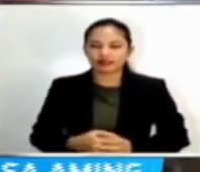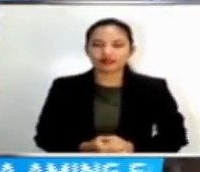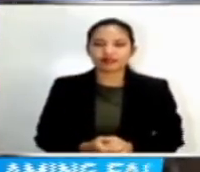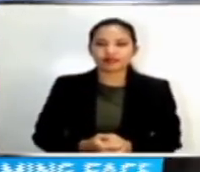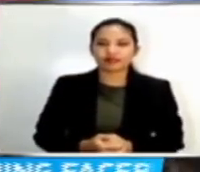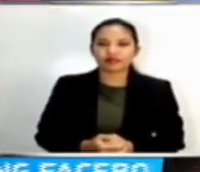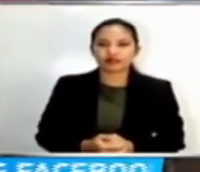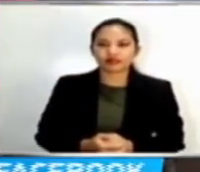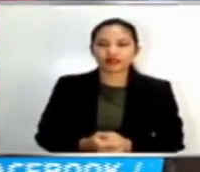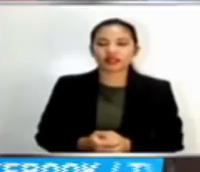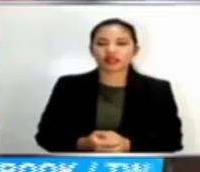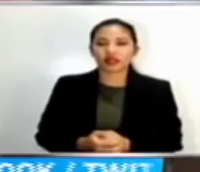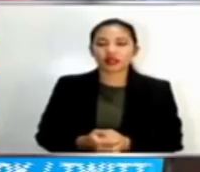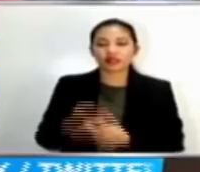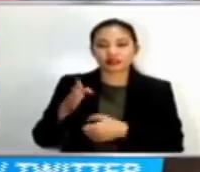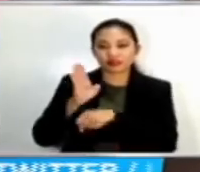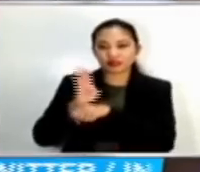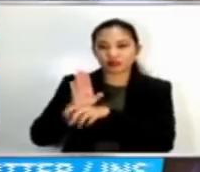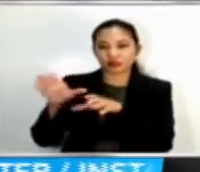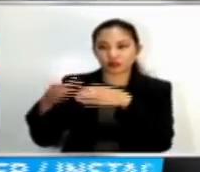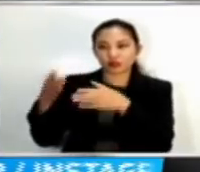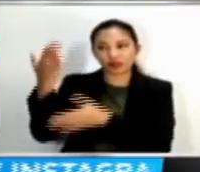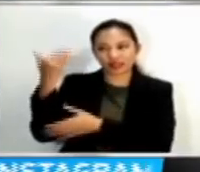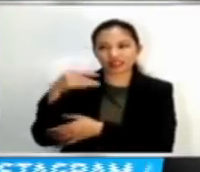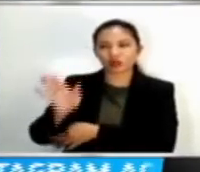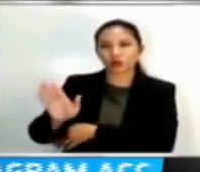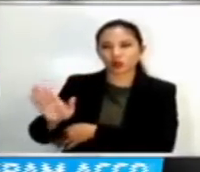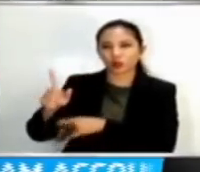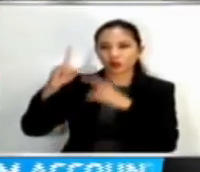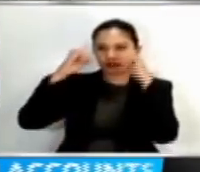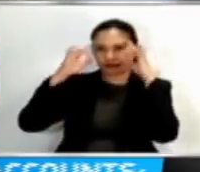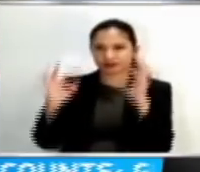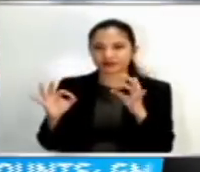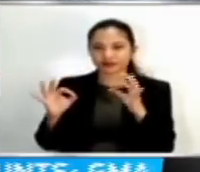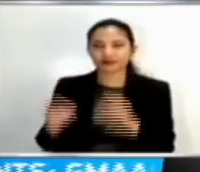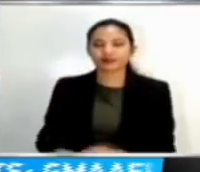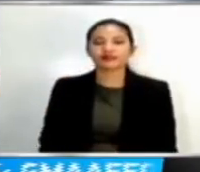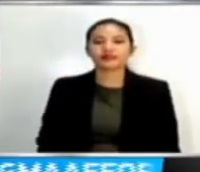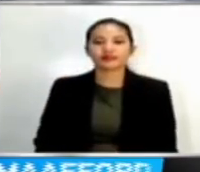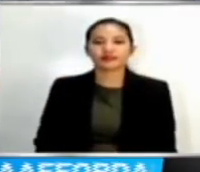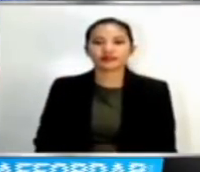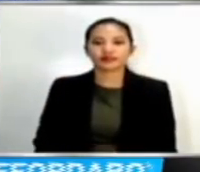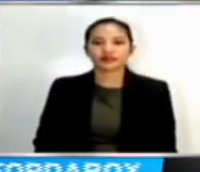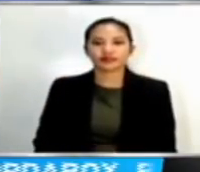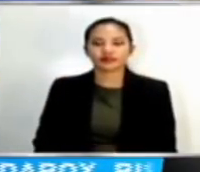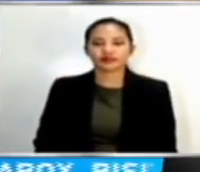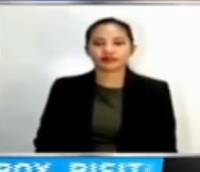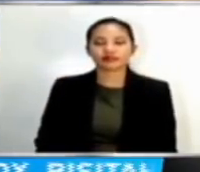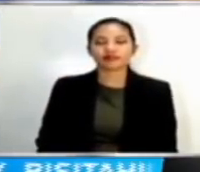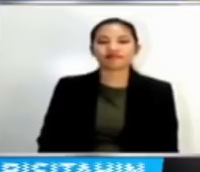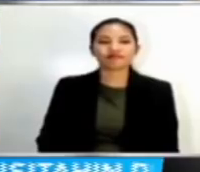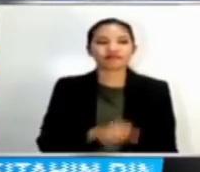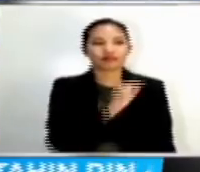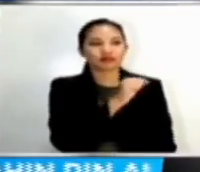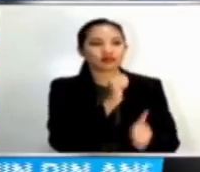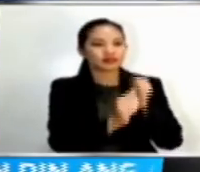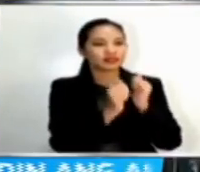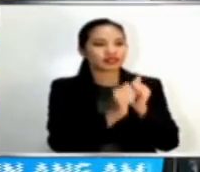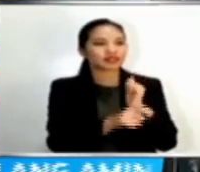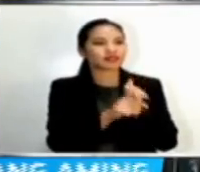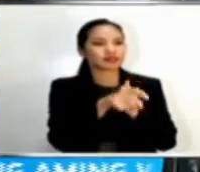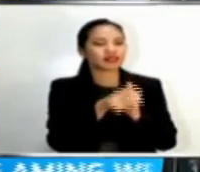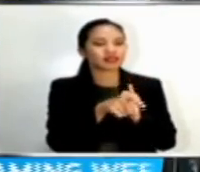sector kasi siyempre sa kanila yan, kumbaga, decision nila. Kumbaga po, parang sabi, dapat wala nang choice yung mga empleyado